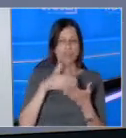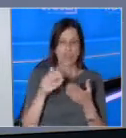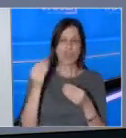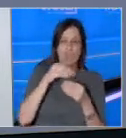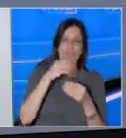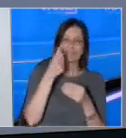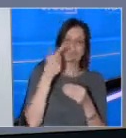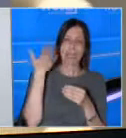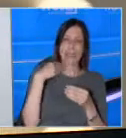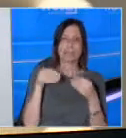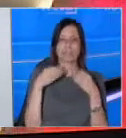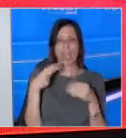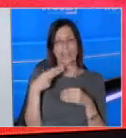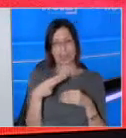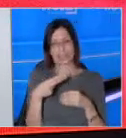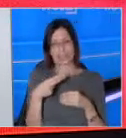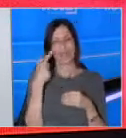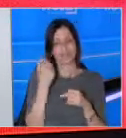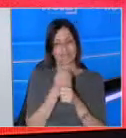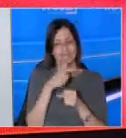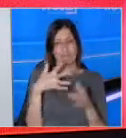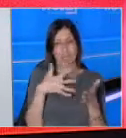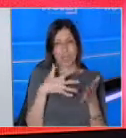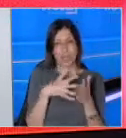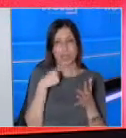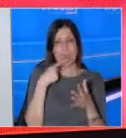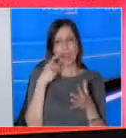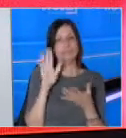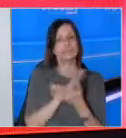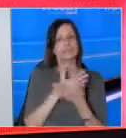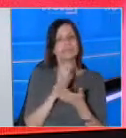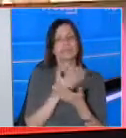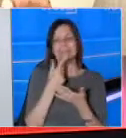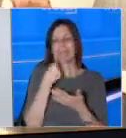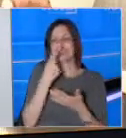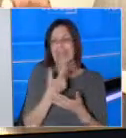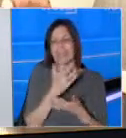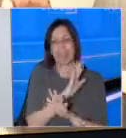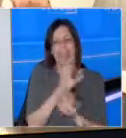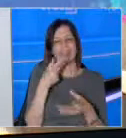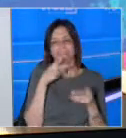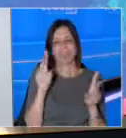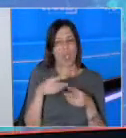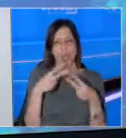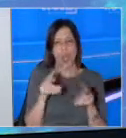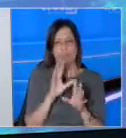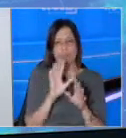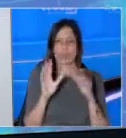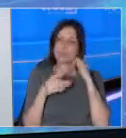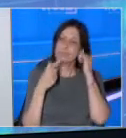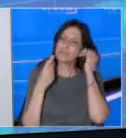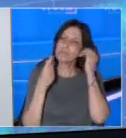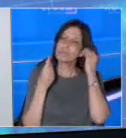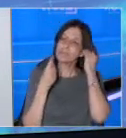מה שהיה בפשרת האוזר, והם ממש מתחו על זה ביקורת, אבל נאמר שמדובר בפסק דין הצהרתי, אין לו שום יכולת, אין לו שום משהו של